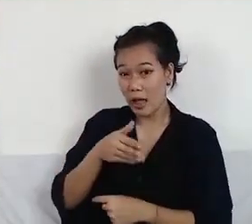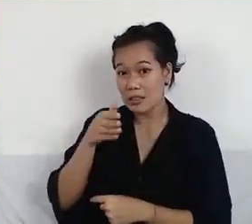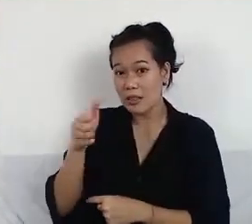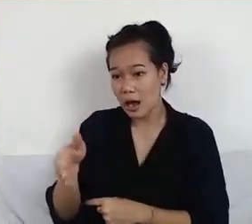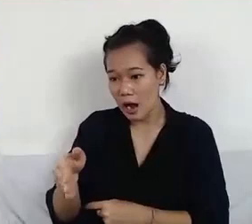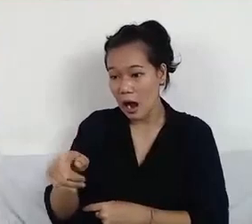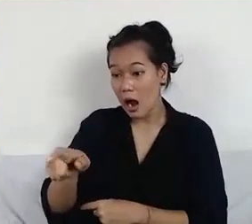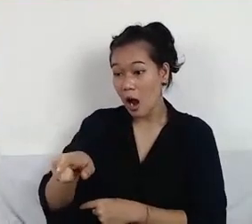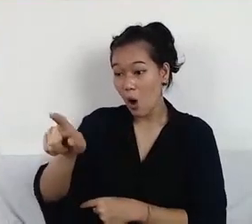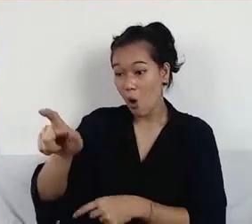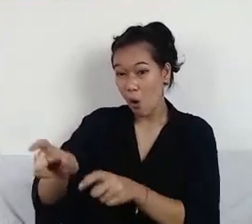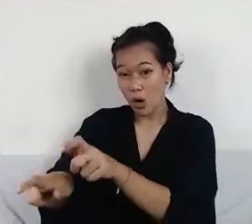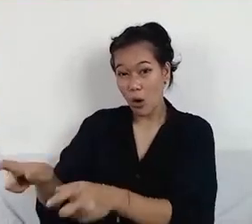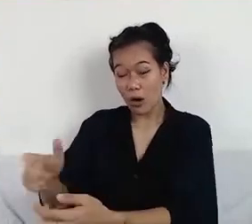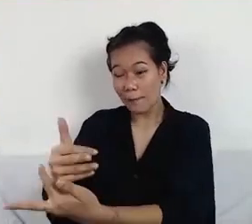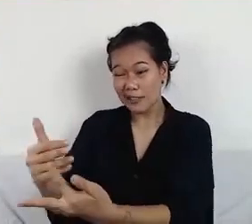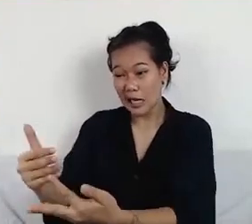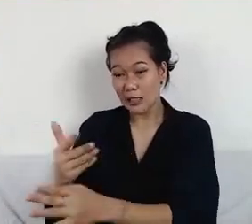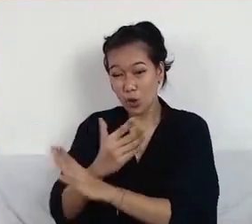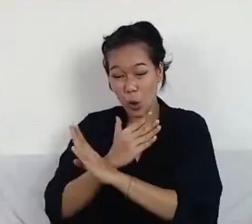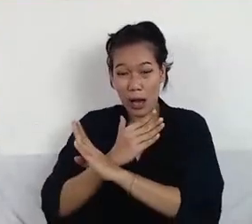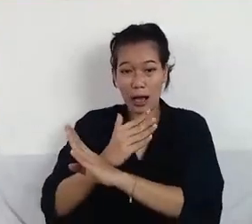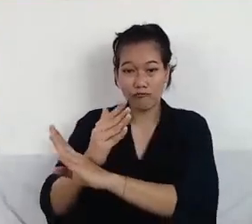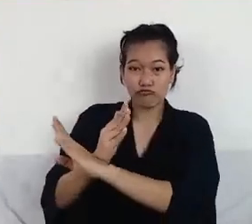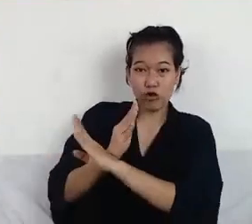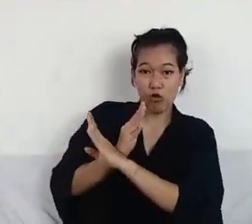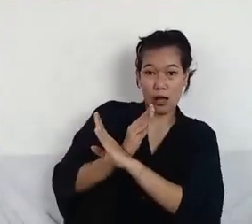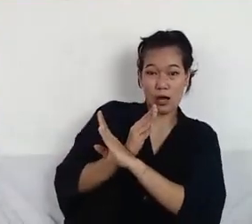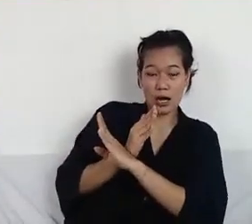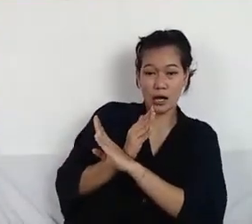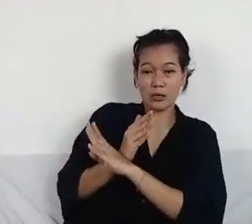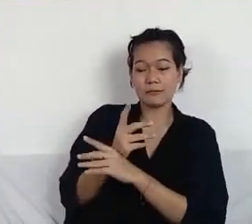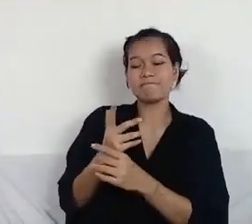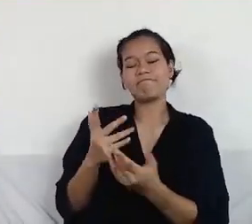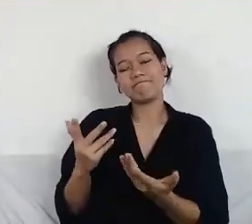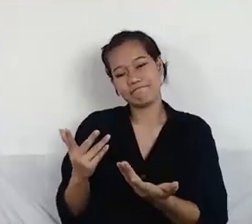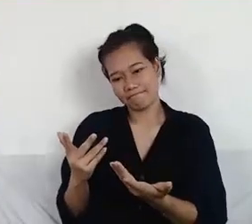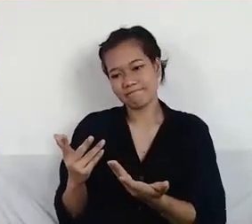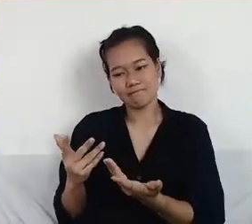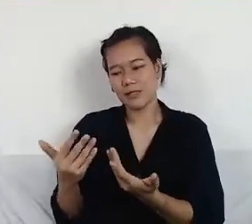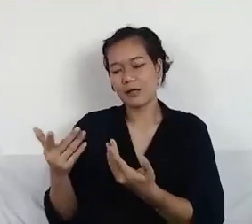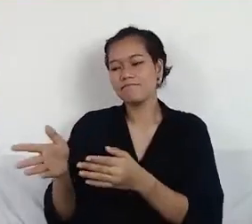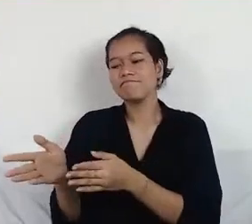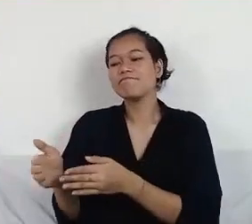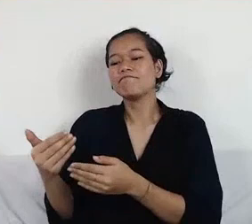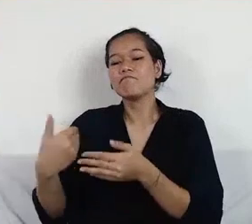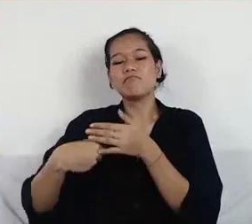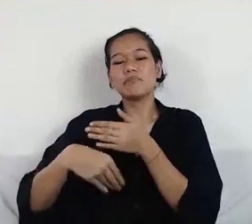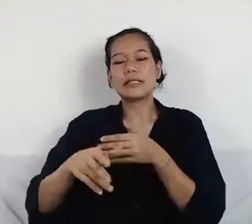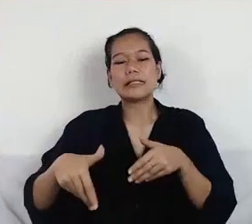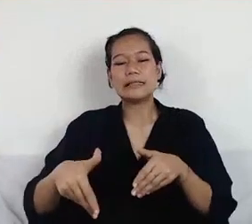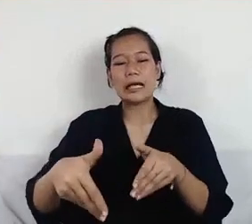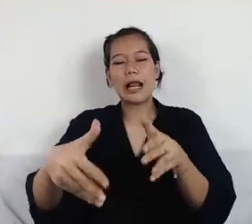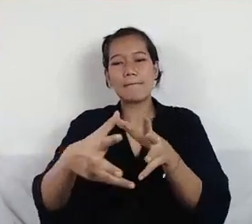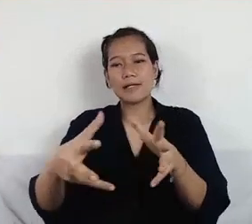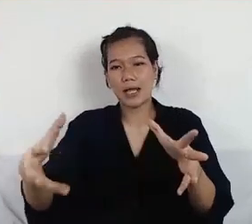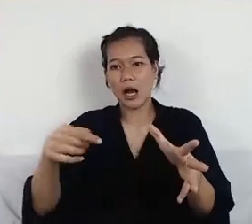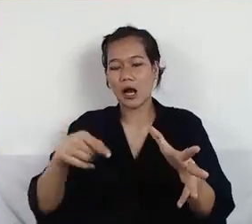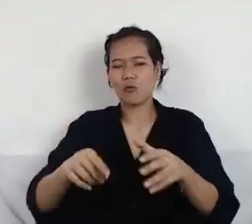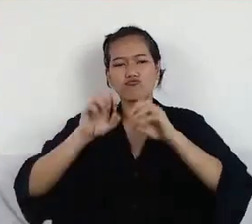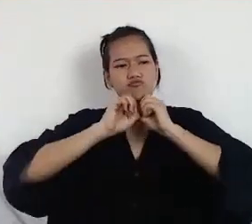dalam sebuah kota, dan kamu tidak diterima di situ, pergilah ke jalan-jalan raya kota itu,